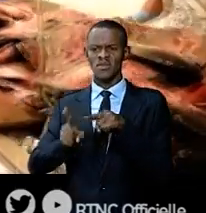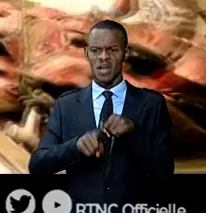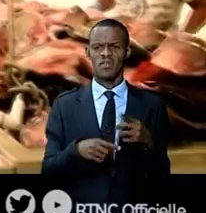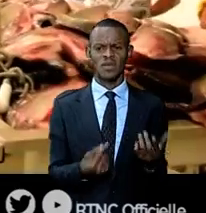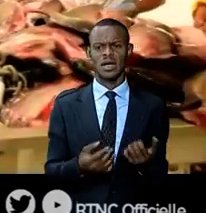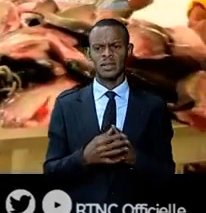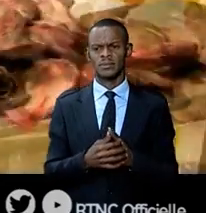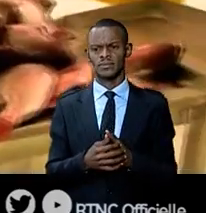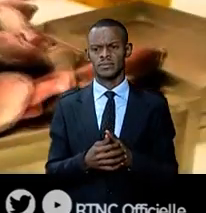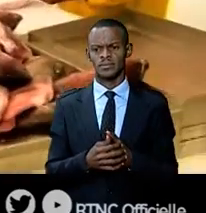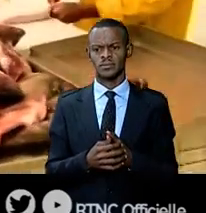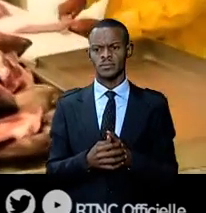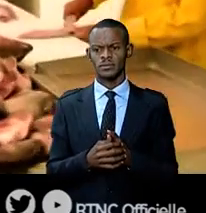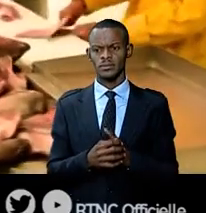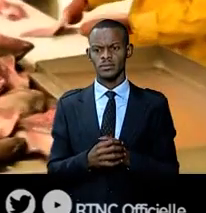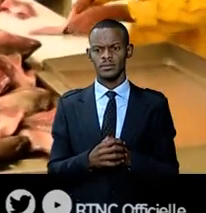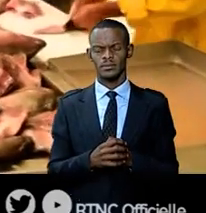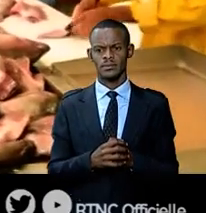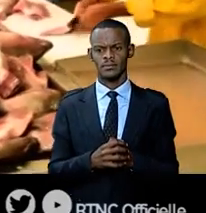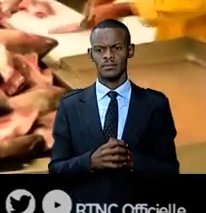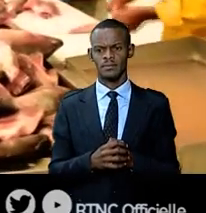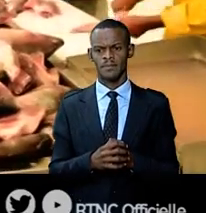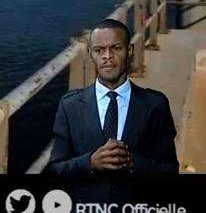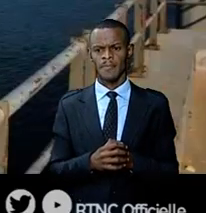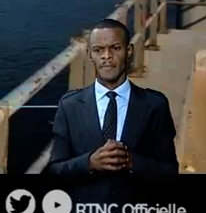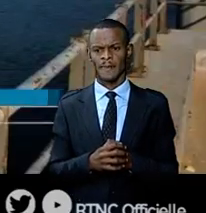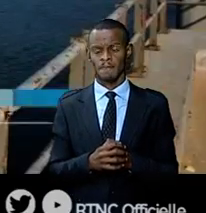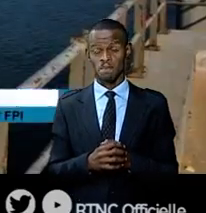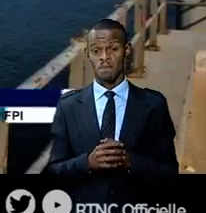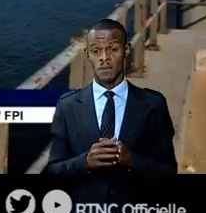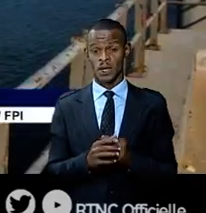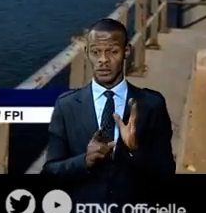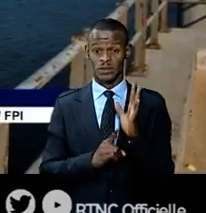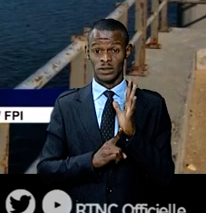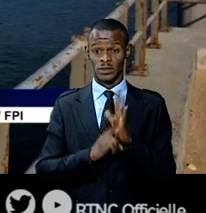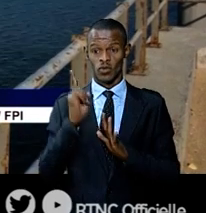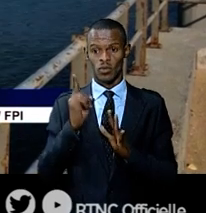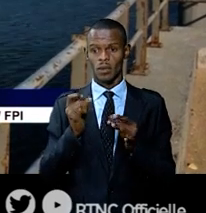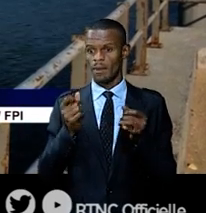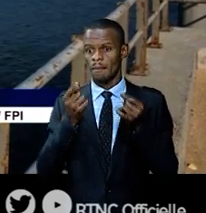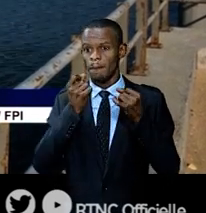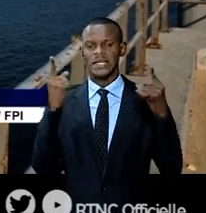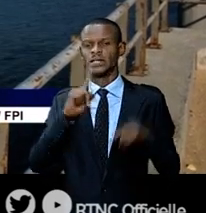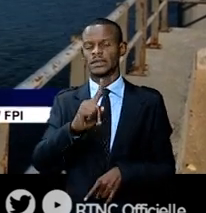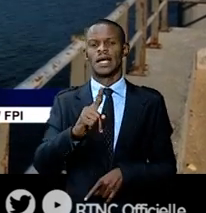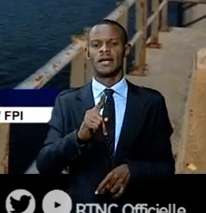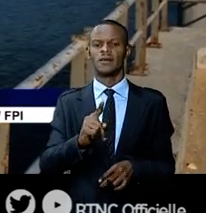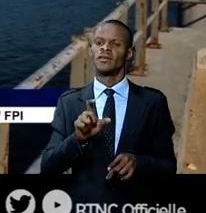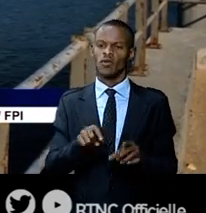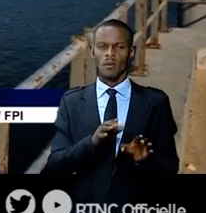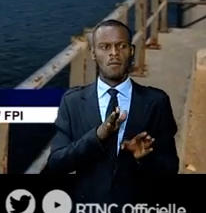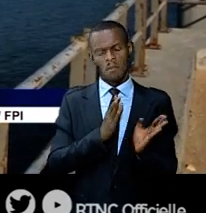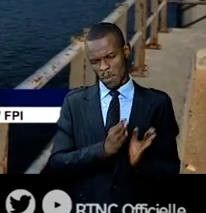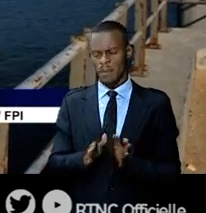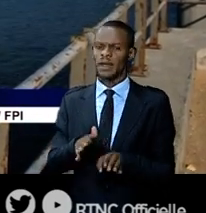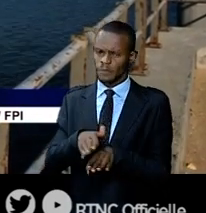crevettes. Le développement ne s'improvise pas, il faut que ça se prépare et il faut que ça se réalise. Cette unité de pêche a été réalisée,